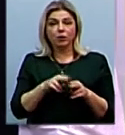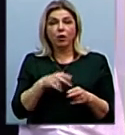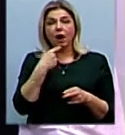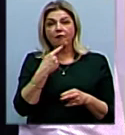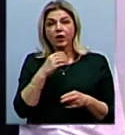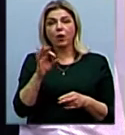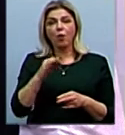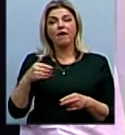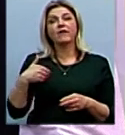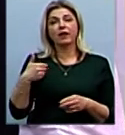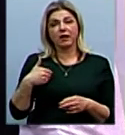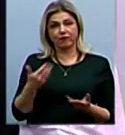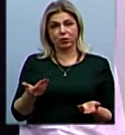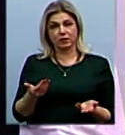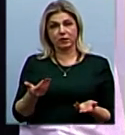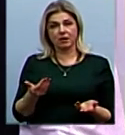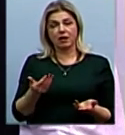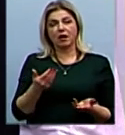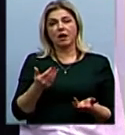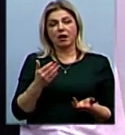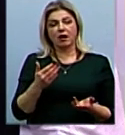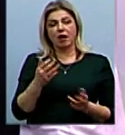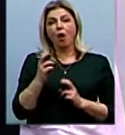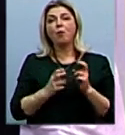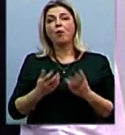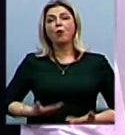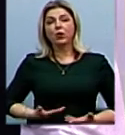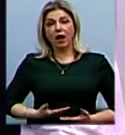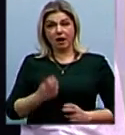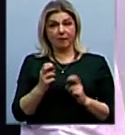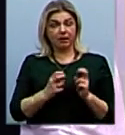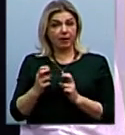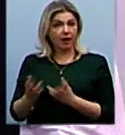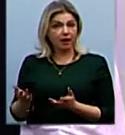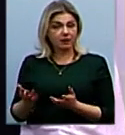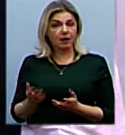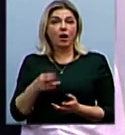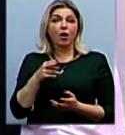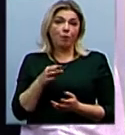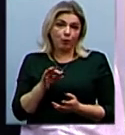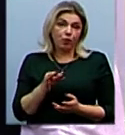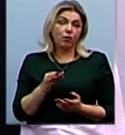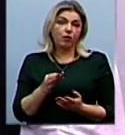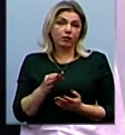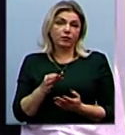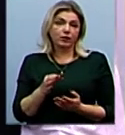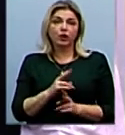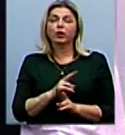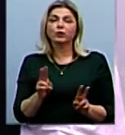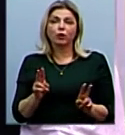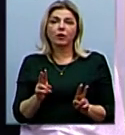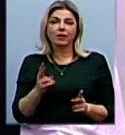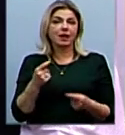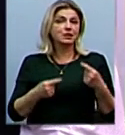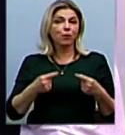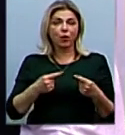об эффективности этих коммунальных предприятий. Но по большому счету никто не